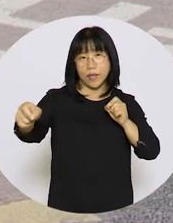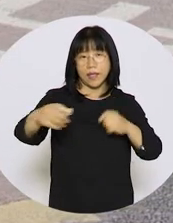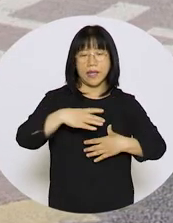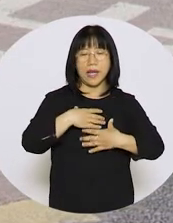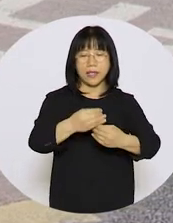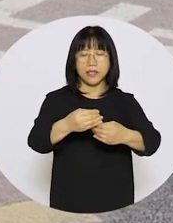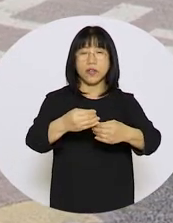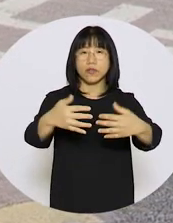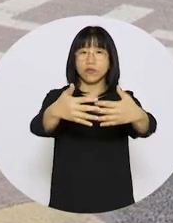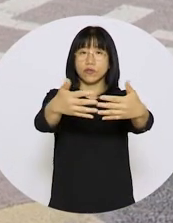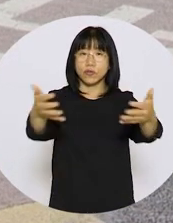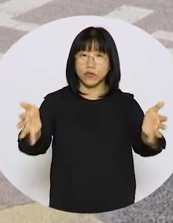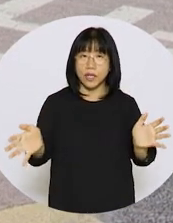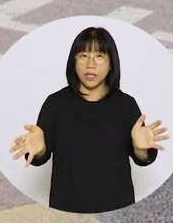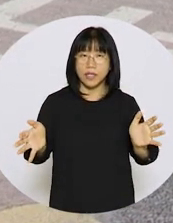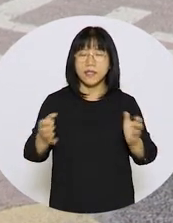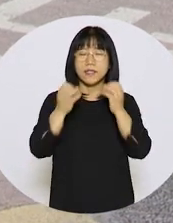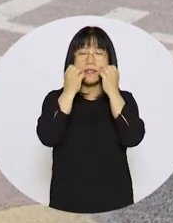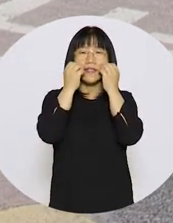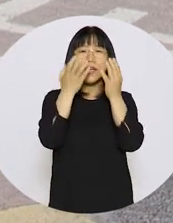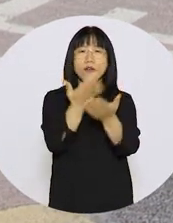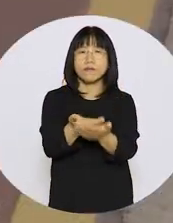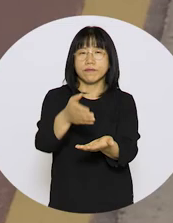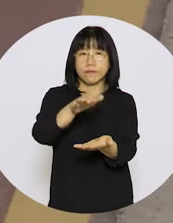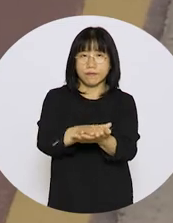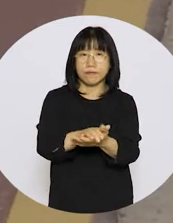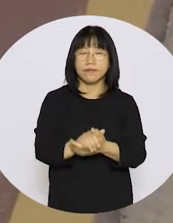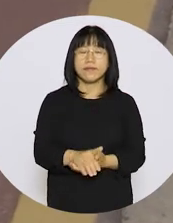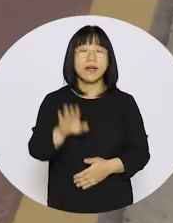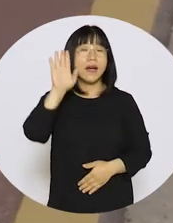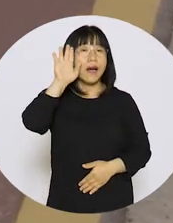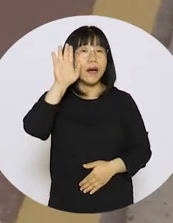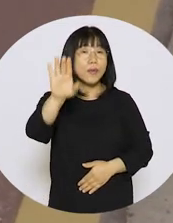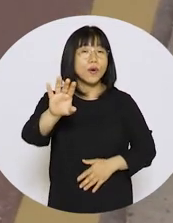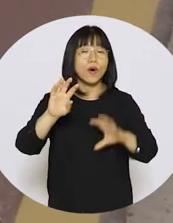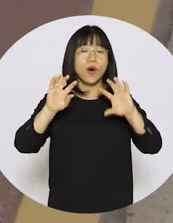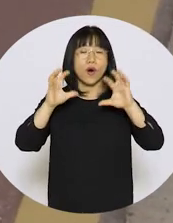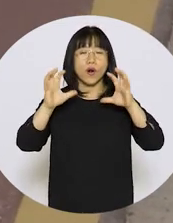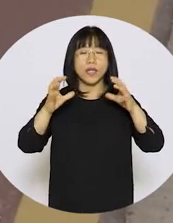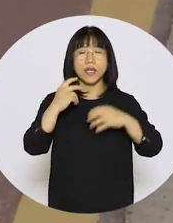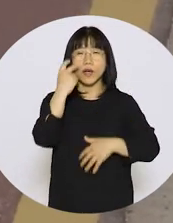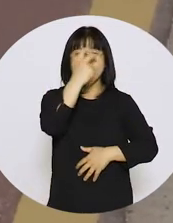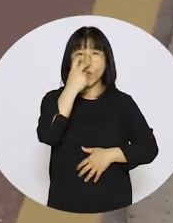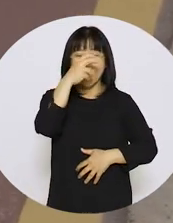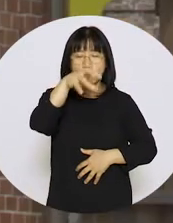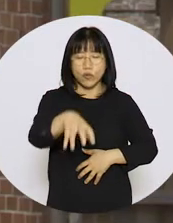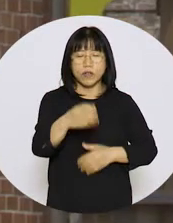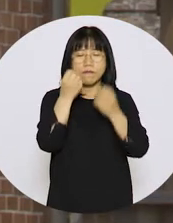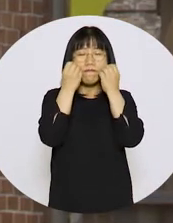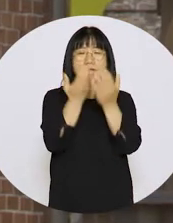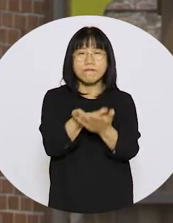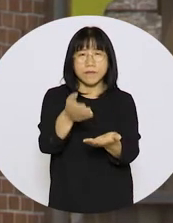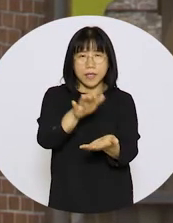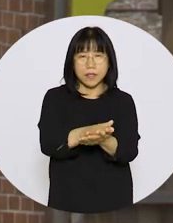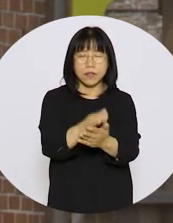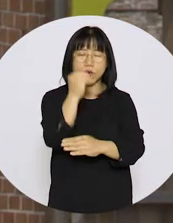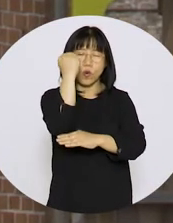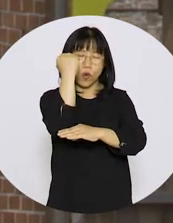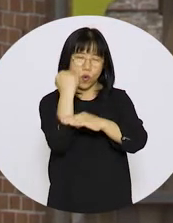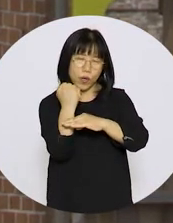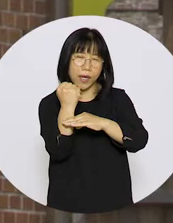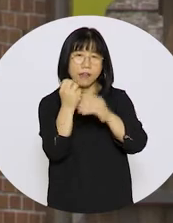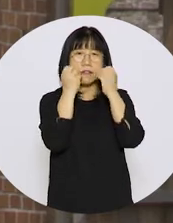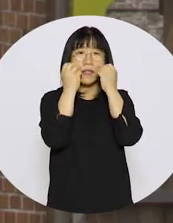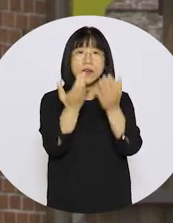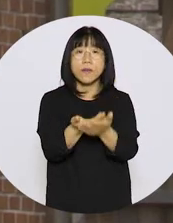정비 사업도 마무리했습니다. 강서구는 앞으로도 어린이 보호구역 개선 사업을 통해 기존 오래된 시설물을